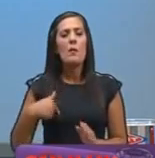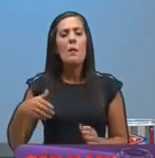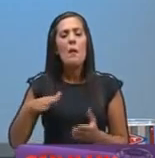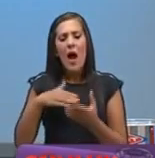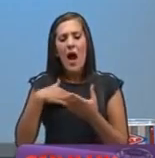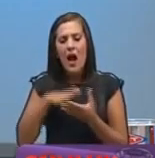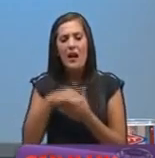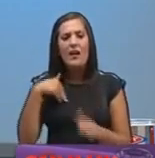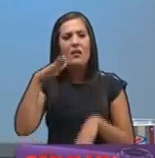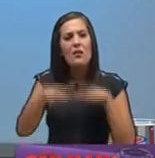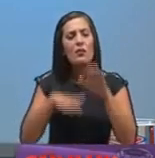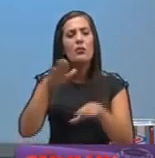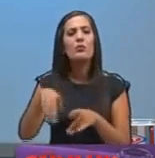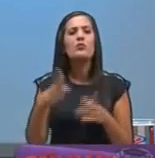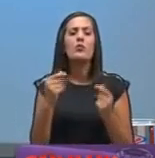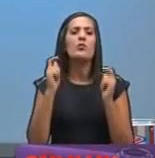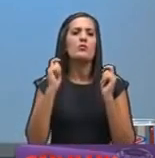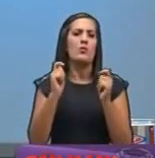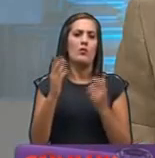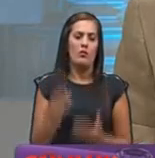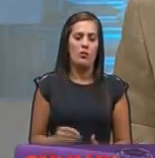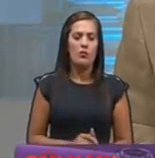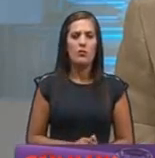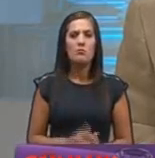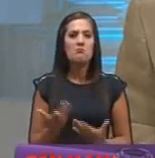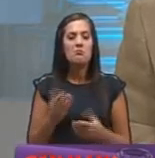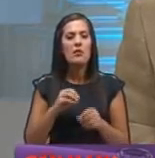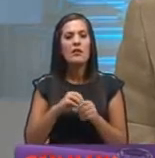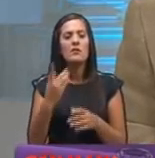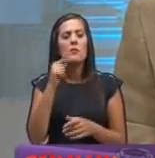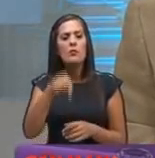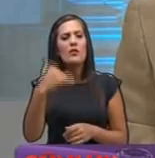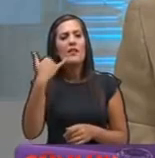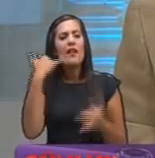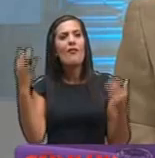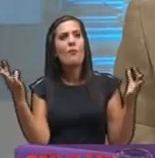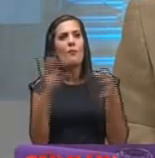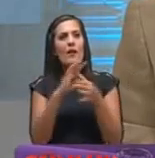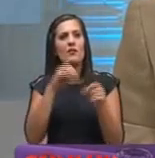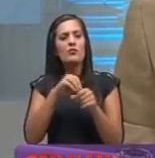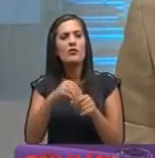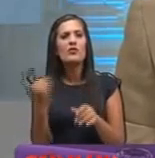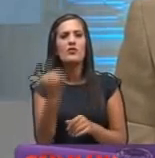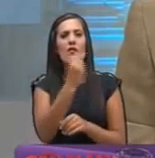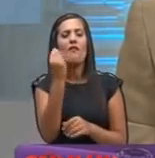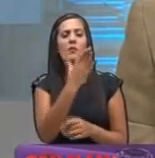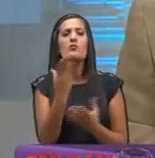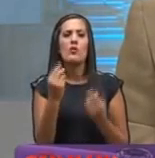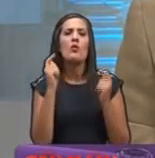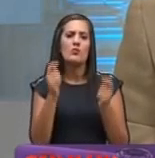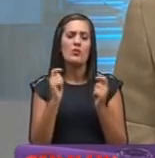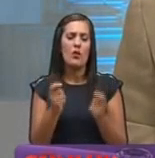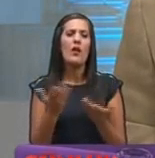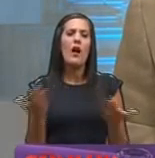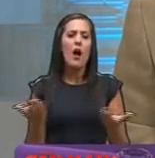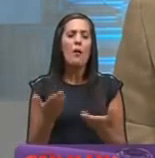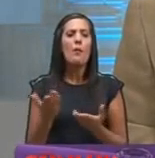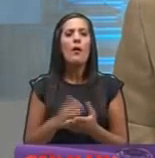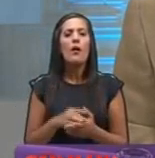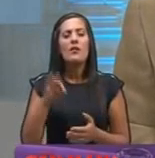gidemiyorum. Evet, evet efendim. Nasıl bir, ya aslında bu telefon vallahi, bağlantılarında bunların cevabını vermek çok zor, çok zor aslında. Ama